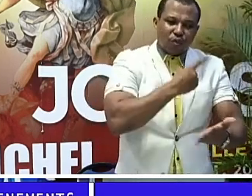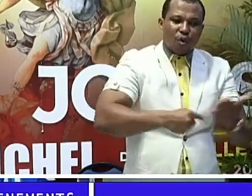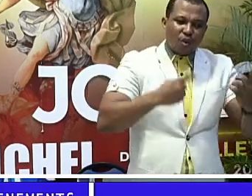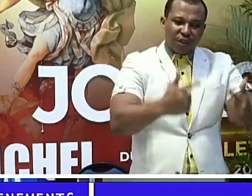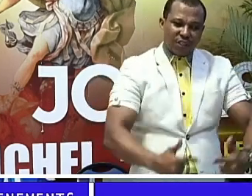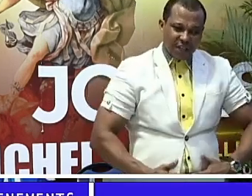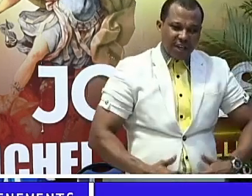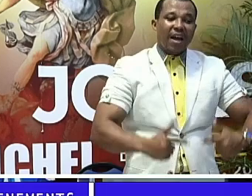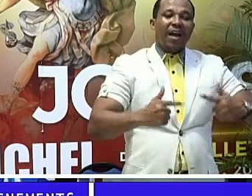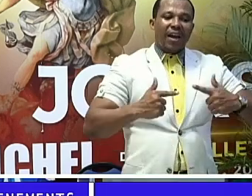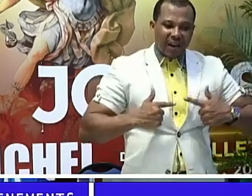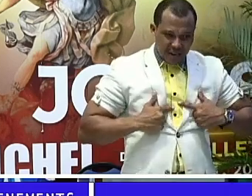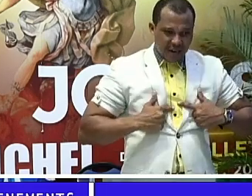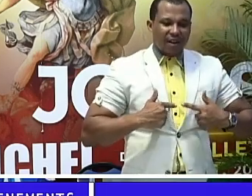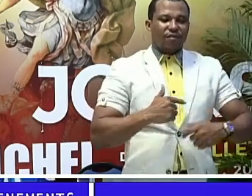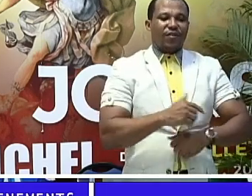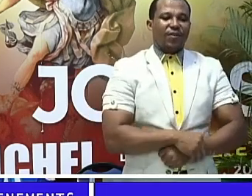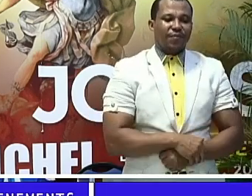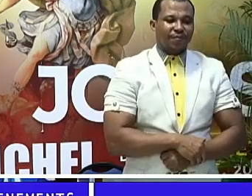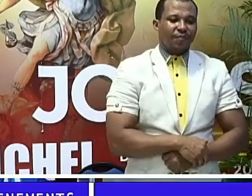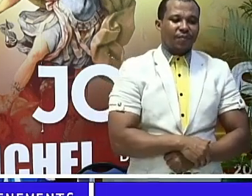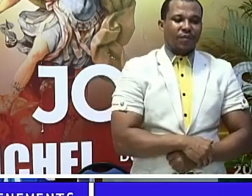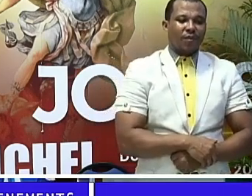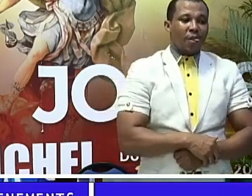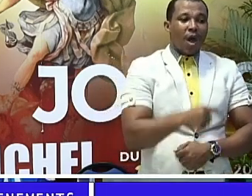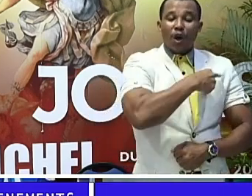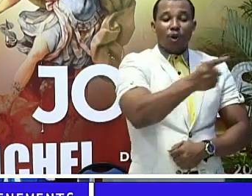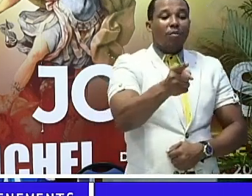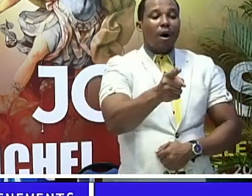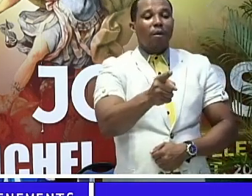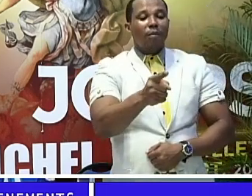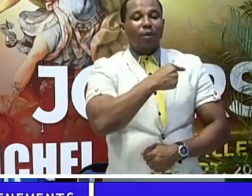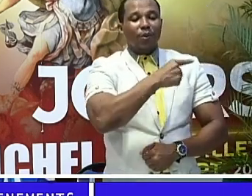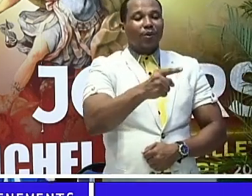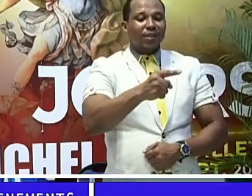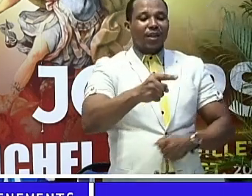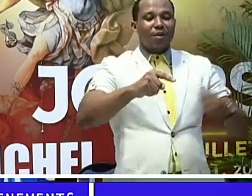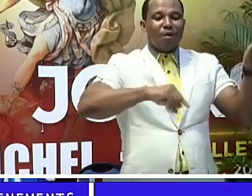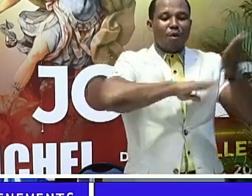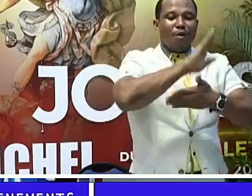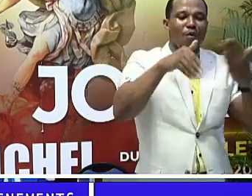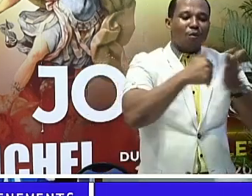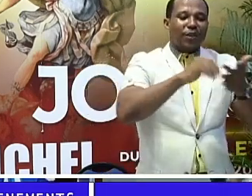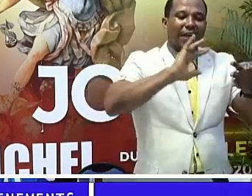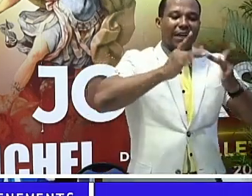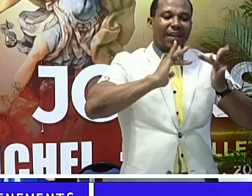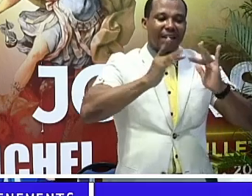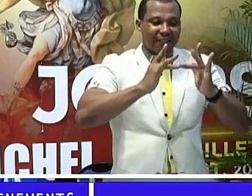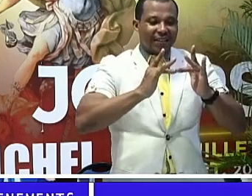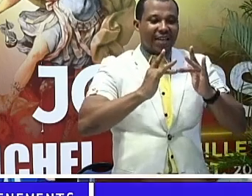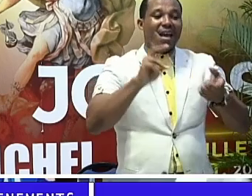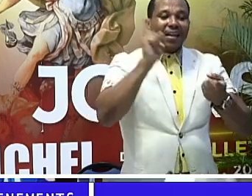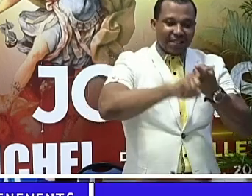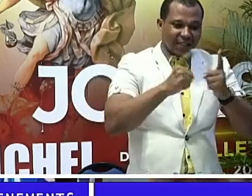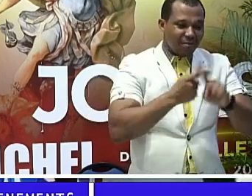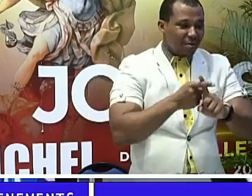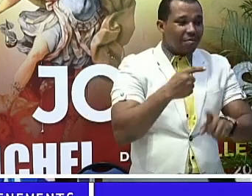des bagages là, papa, pour pas gagner fâché, nous toutes ces ans, même. Tout le monde sur les réseaux, même si je parle plus, je vais être